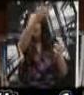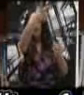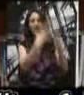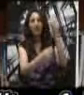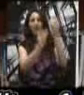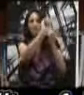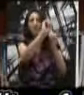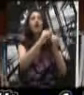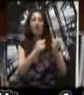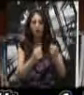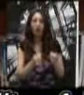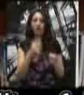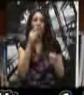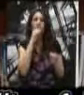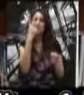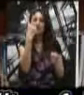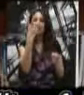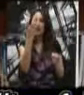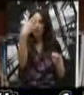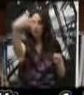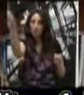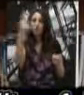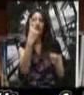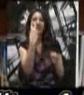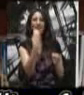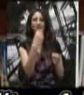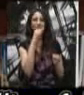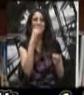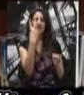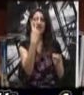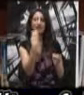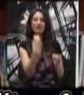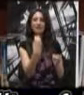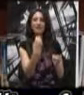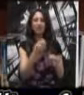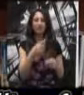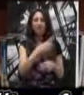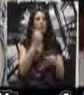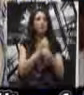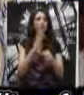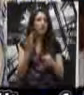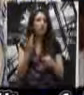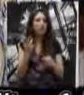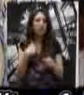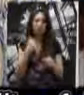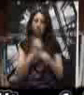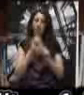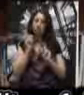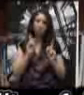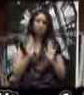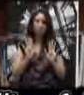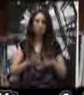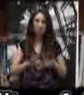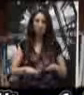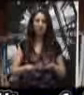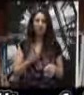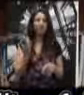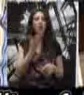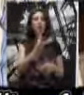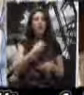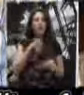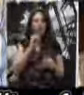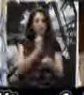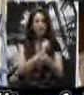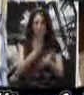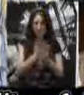تانية. عندهم قد ايه؟ اتنين اتجوزوا ولسه اتنين. اه بيشتغلي ايه؟ ما فيش حاجة.